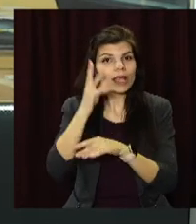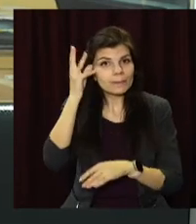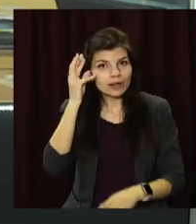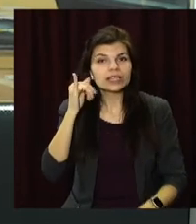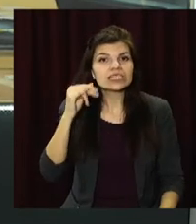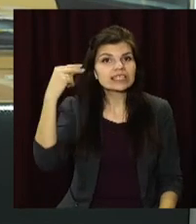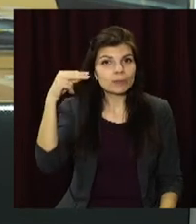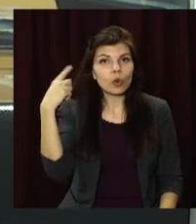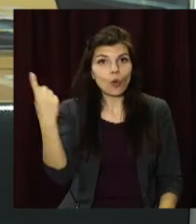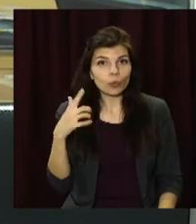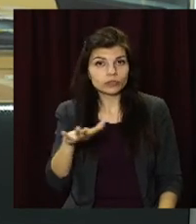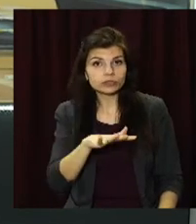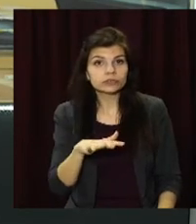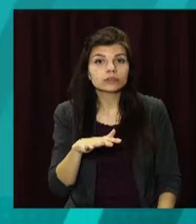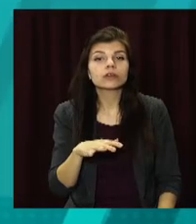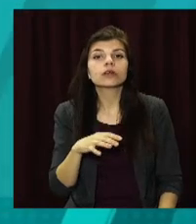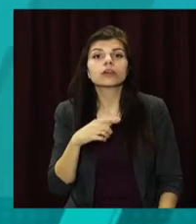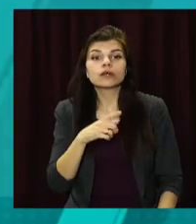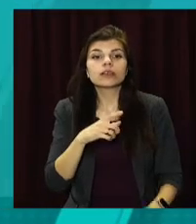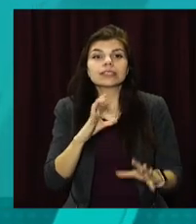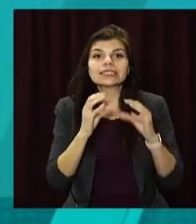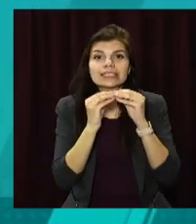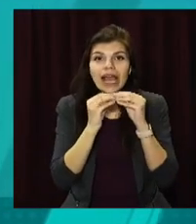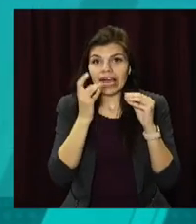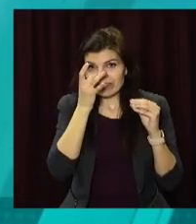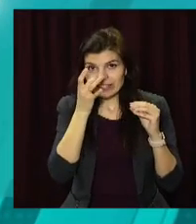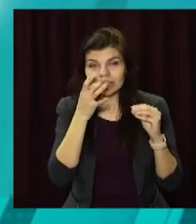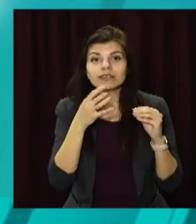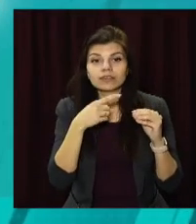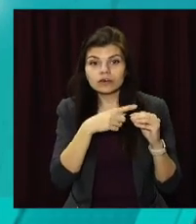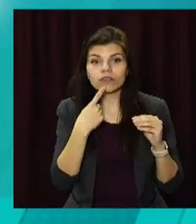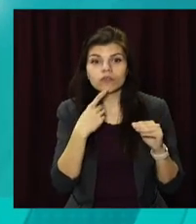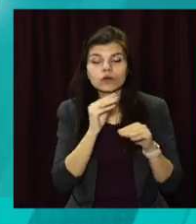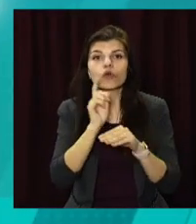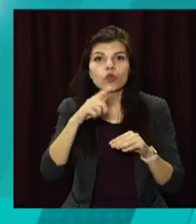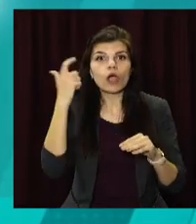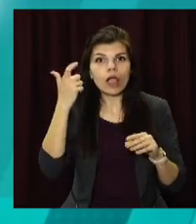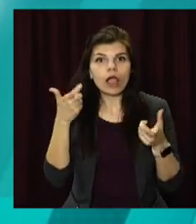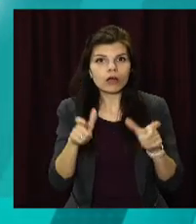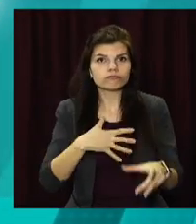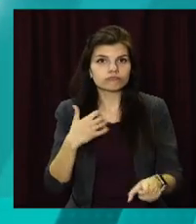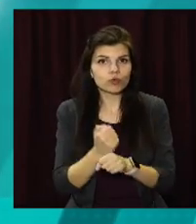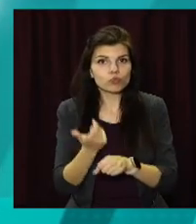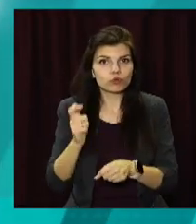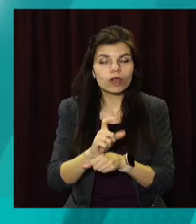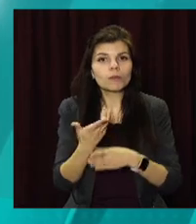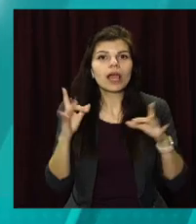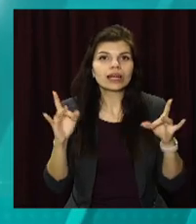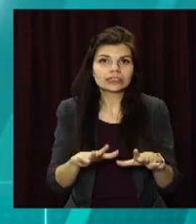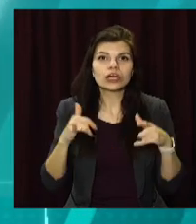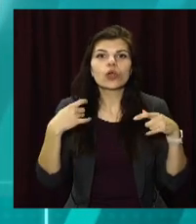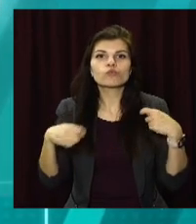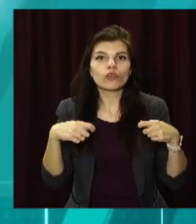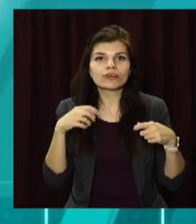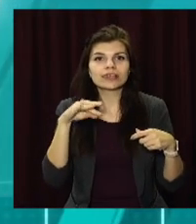та Запорізька області. Крім того, із 10 квітня посилює карантинні заходи Харків. Наразі роботу ресторанів та